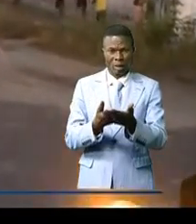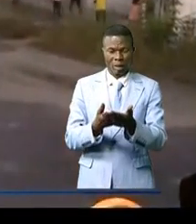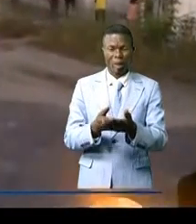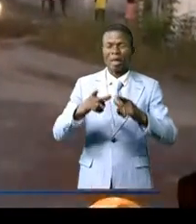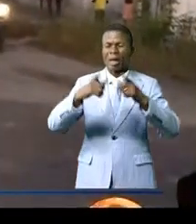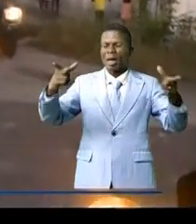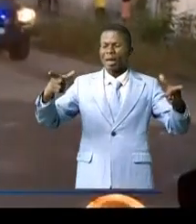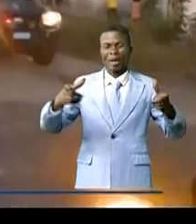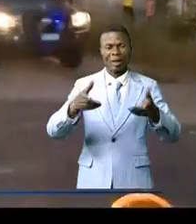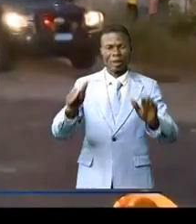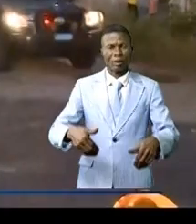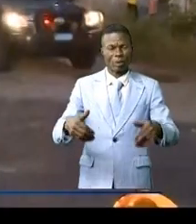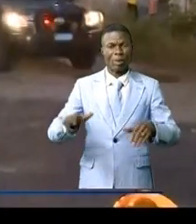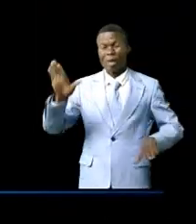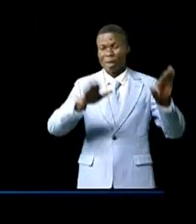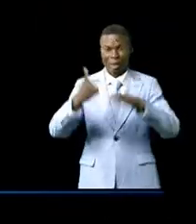vaste domaine de l'Ancelé.